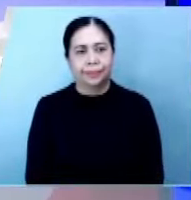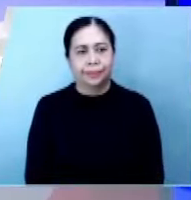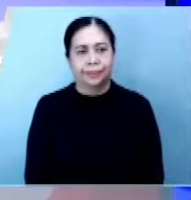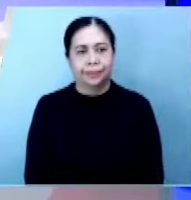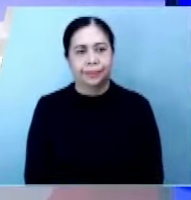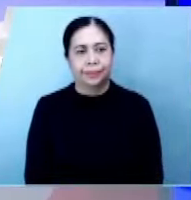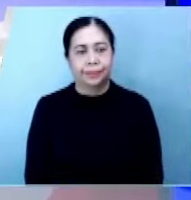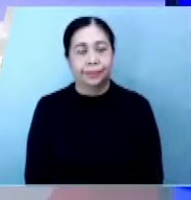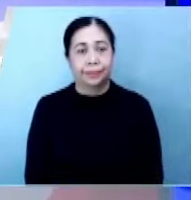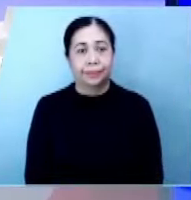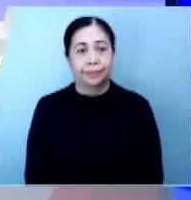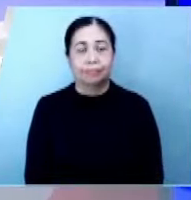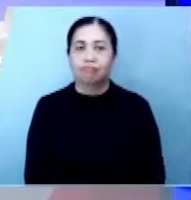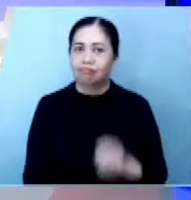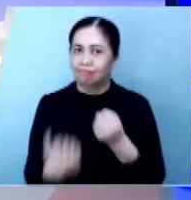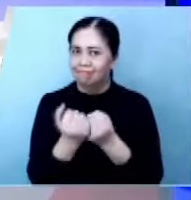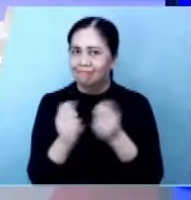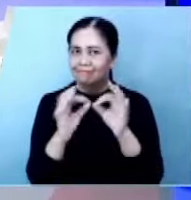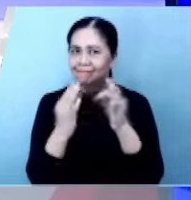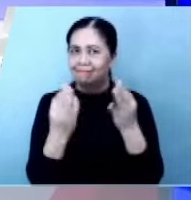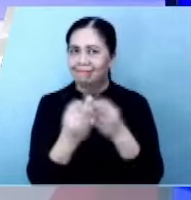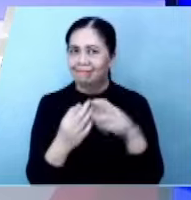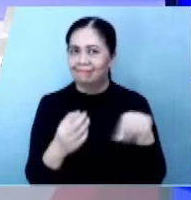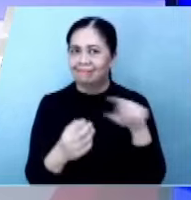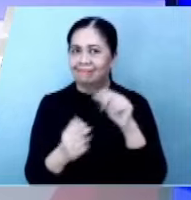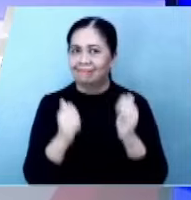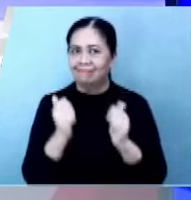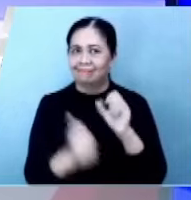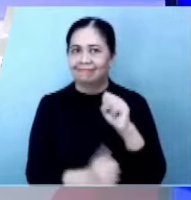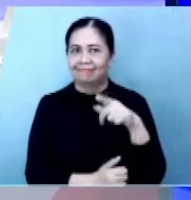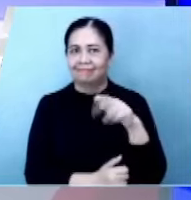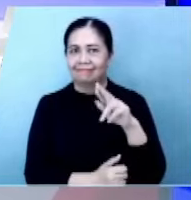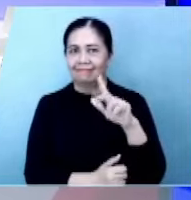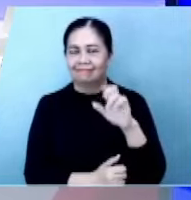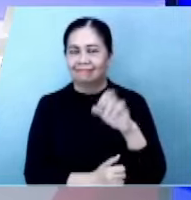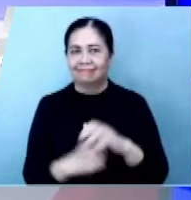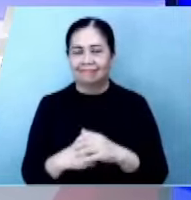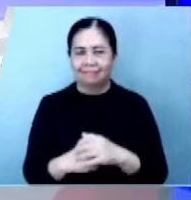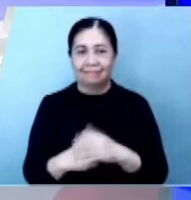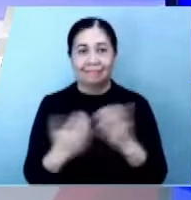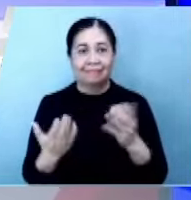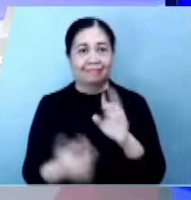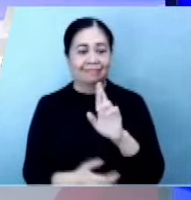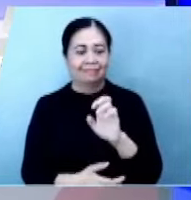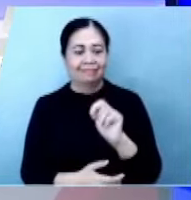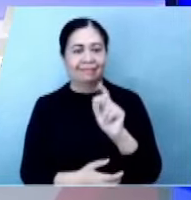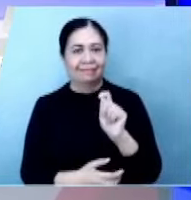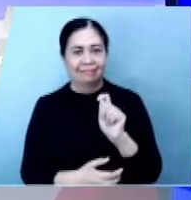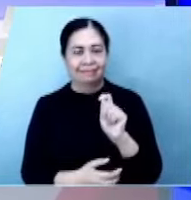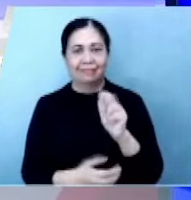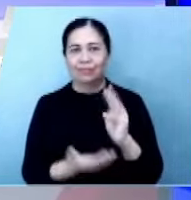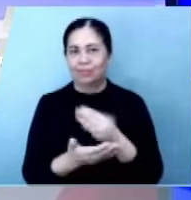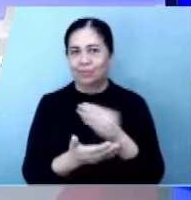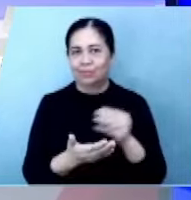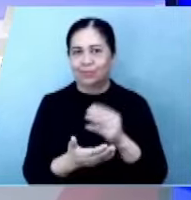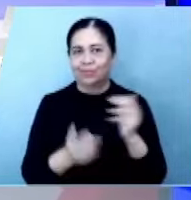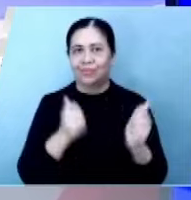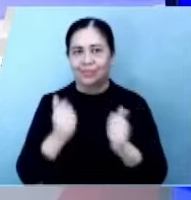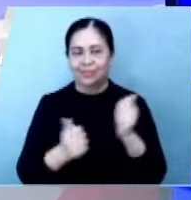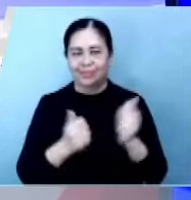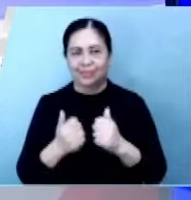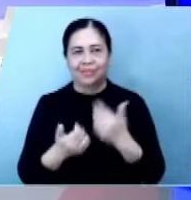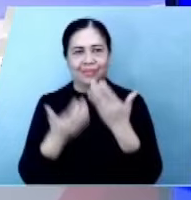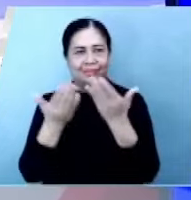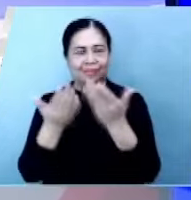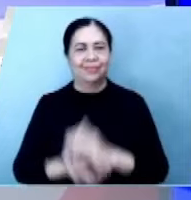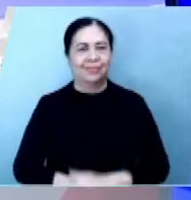One supportive family ang Sparkle para sa stars nitong nasa Rent musical na sina Anthony Rosaldo, Taya Asli at Garrett Bolden.